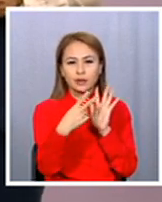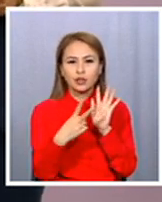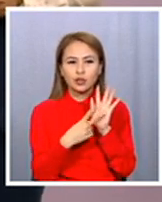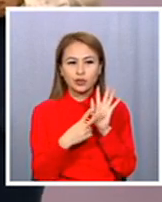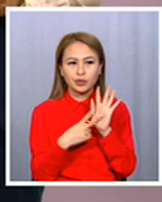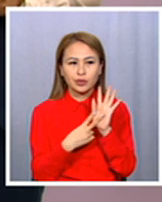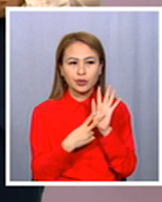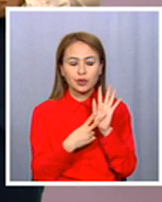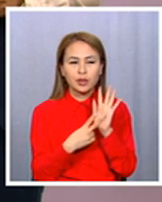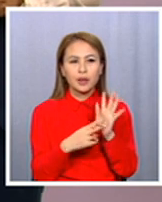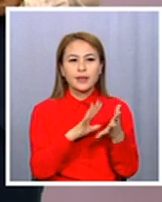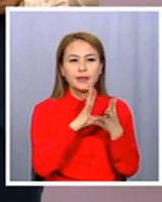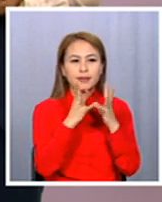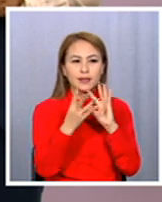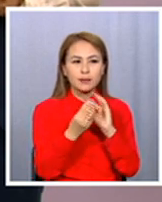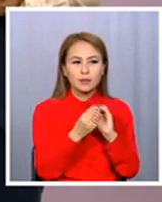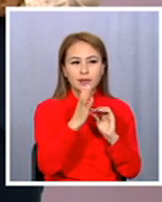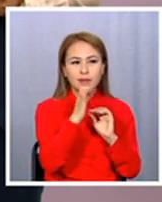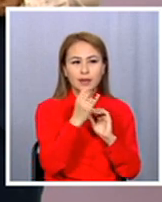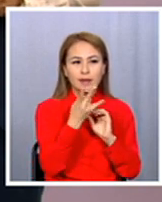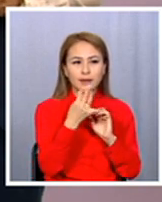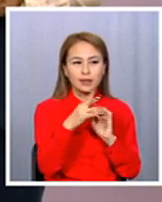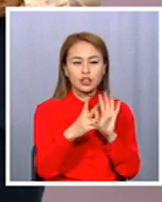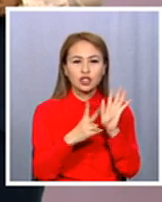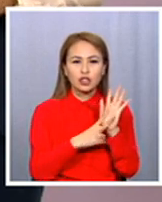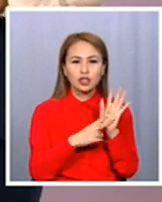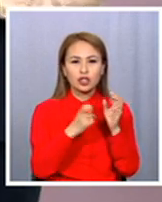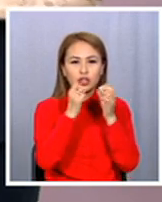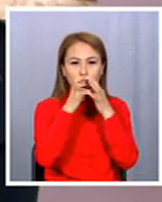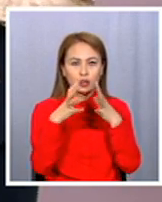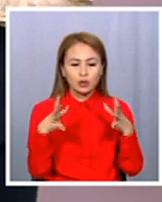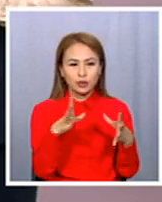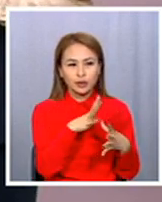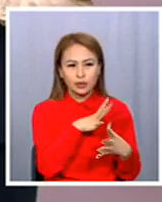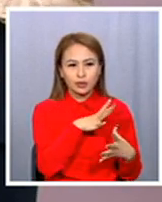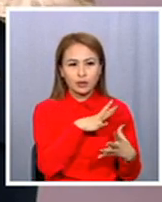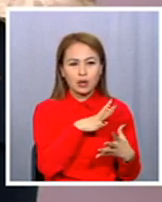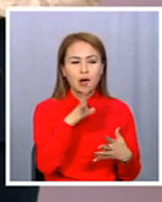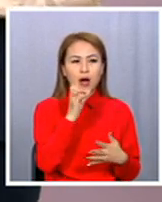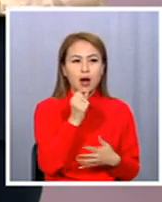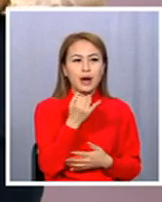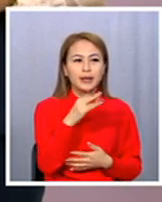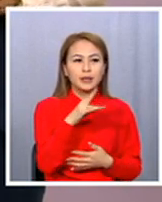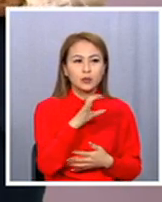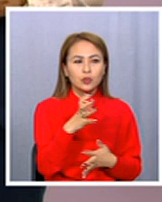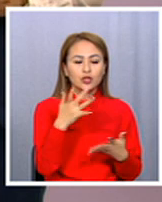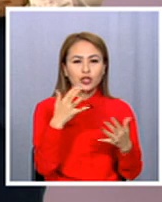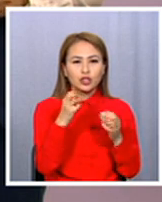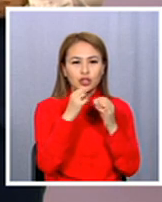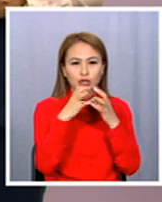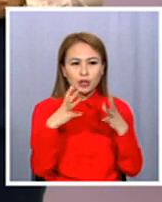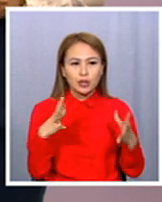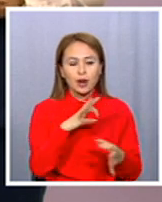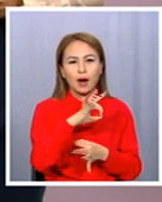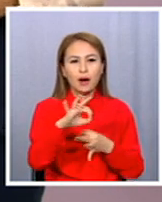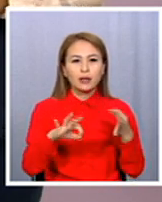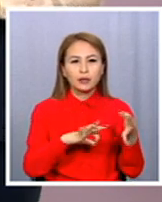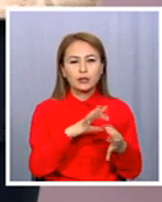тең. Демек, Сәния 7 шар үрлеген екен. Ал Айдос неше шар артық үрлеген табу